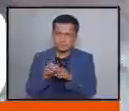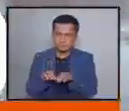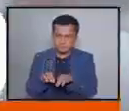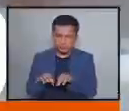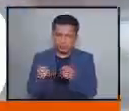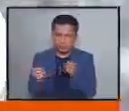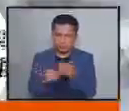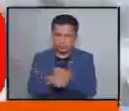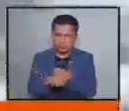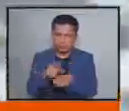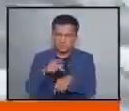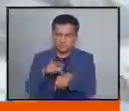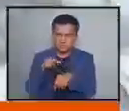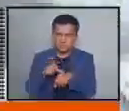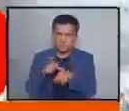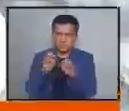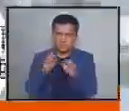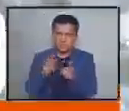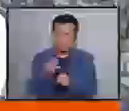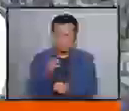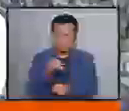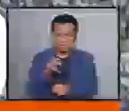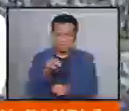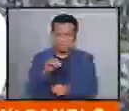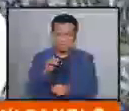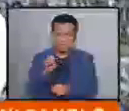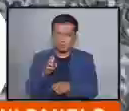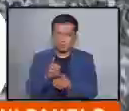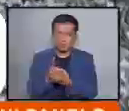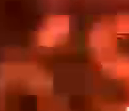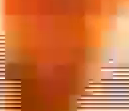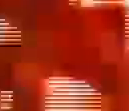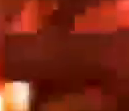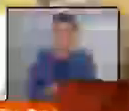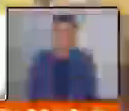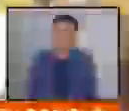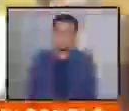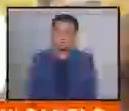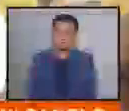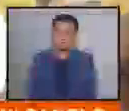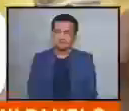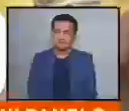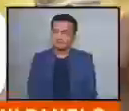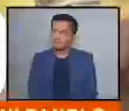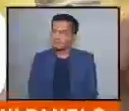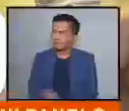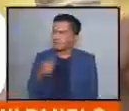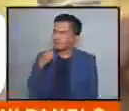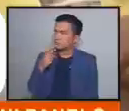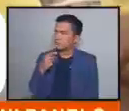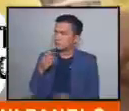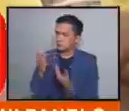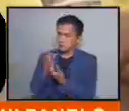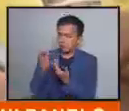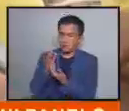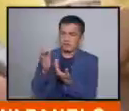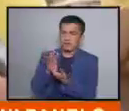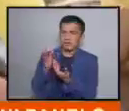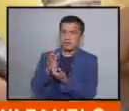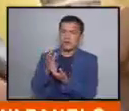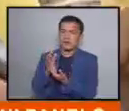Agriculture Office ng Parañaque ang posibleng dynamite fishing. Sa external manifestation po, yung po yung kanyang